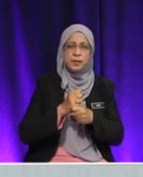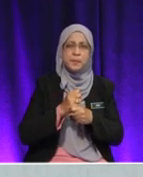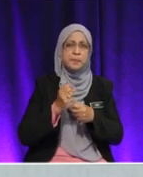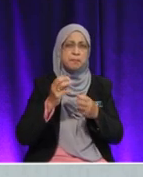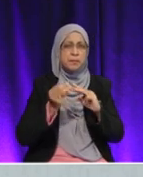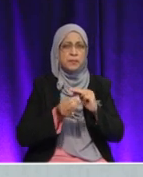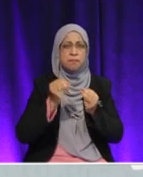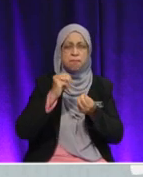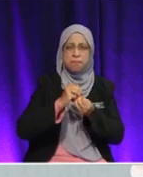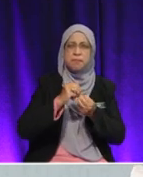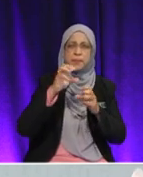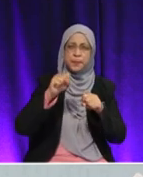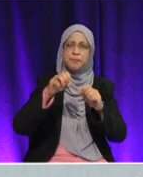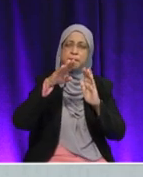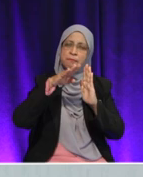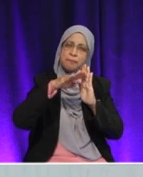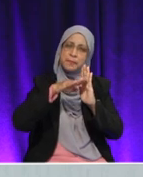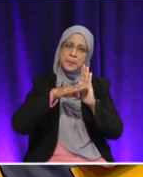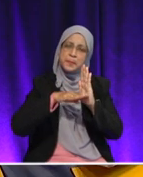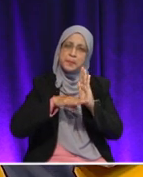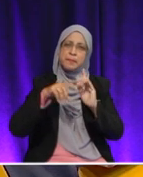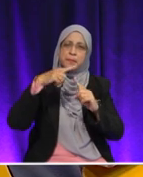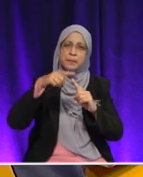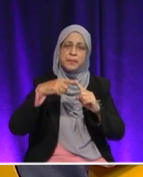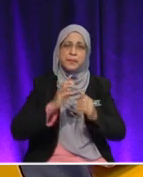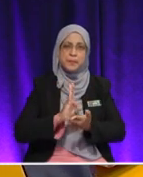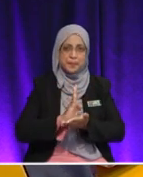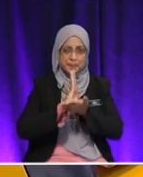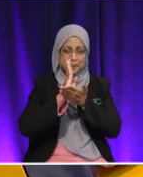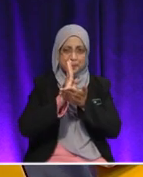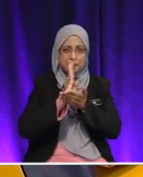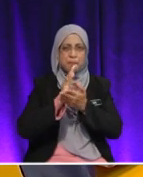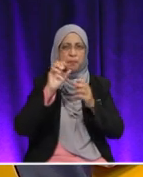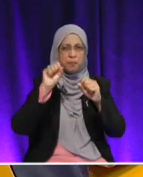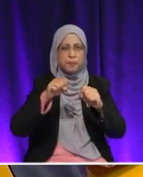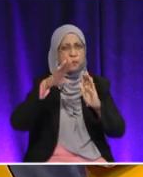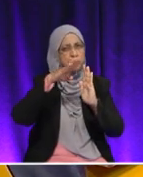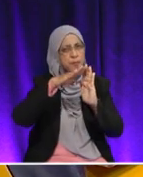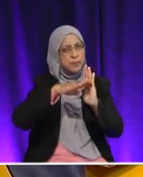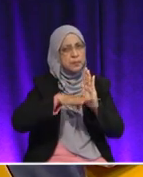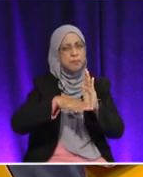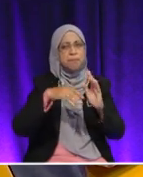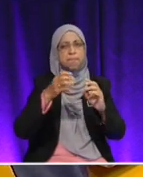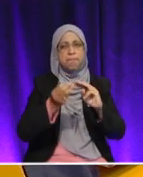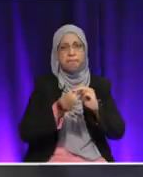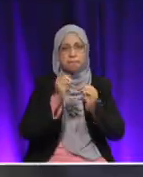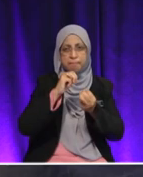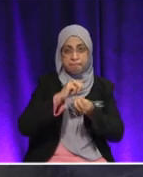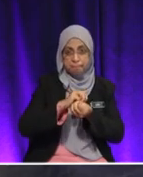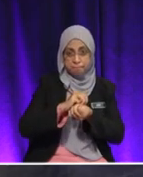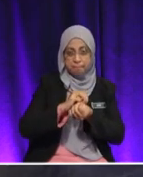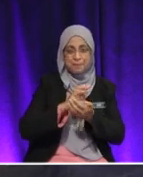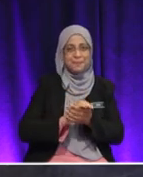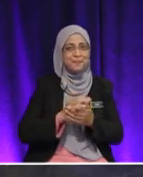apabila kita mengulurkan bantuan kita dapat meringankan beban mangsa yang terlibat baik kita bagi